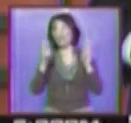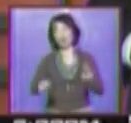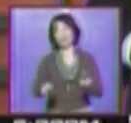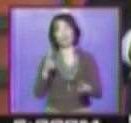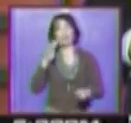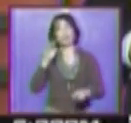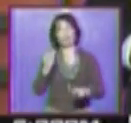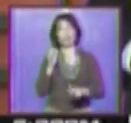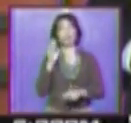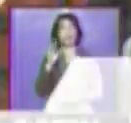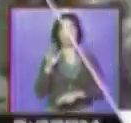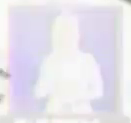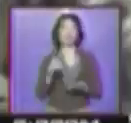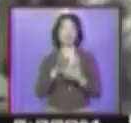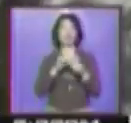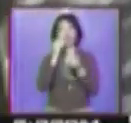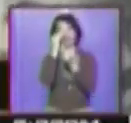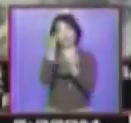Reyes, ikwento mo.